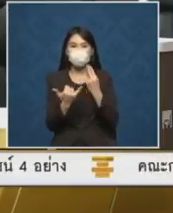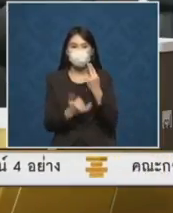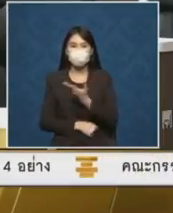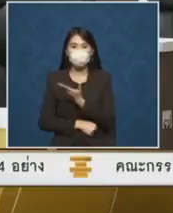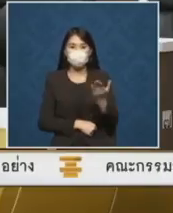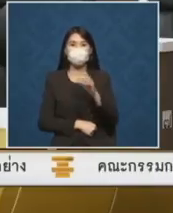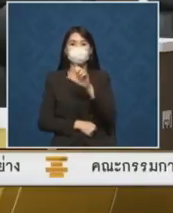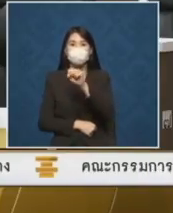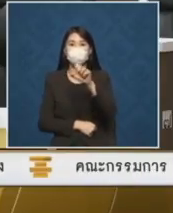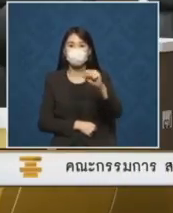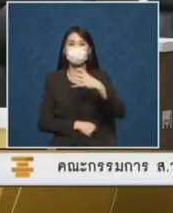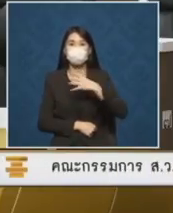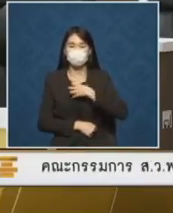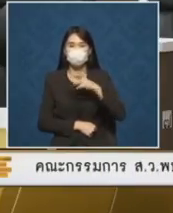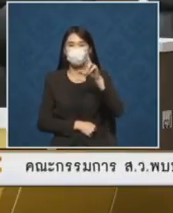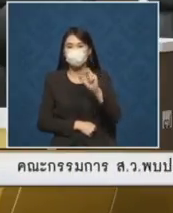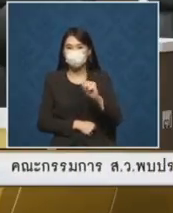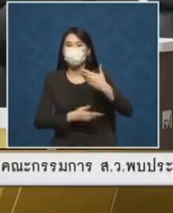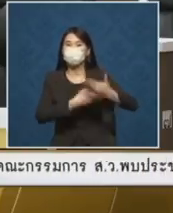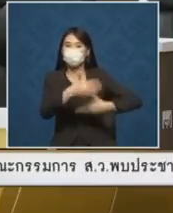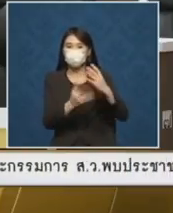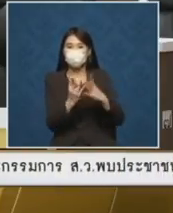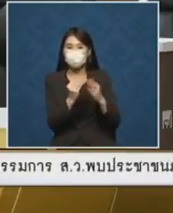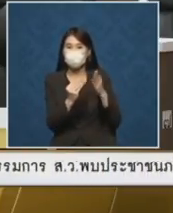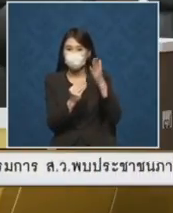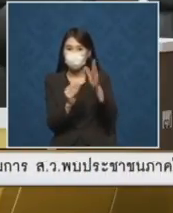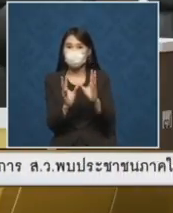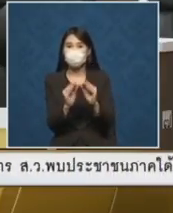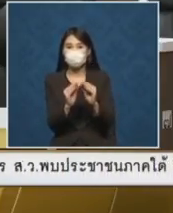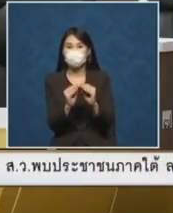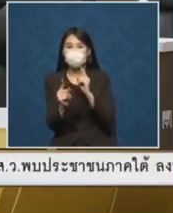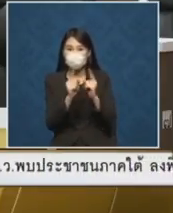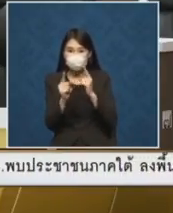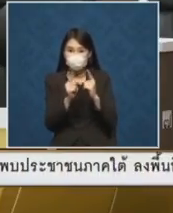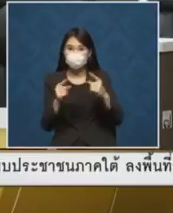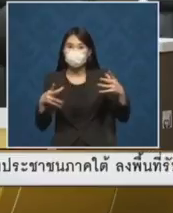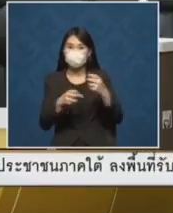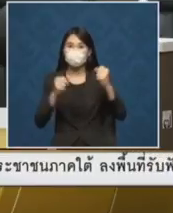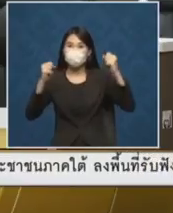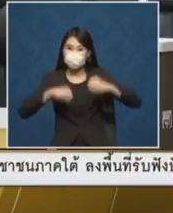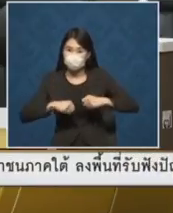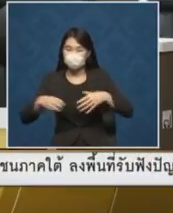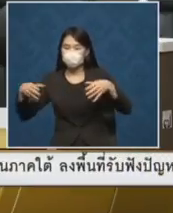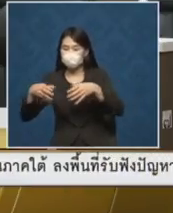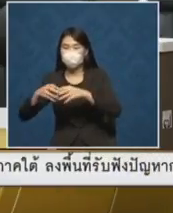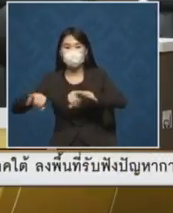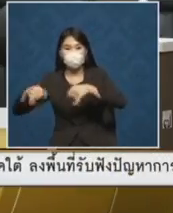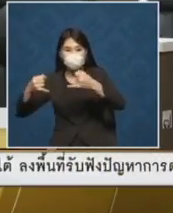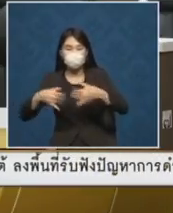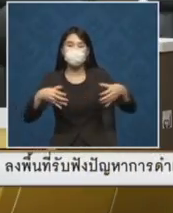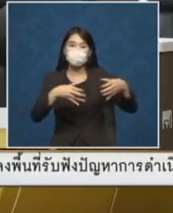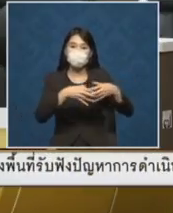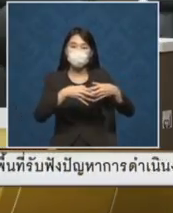แล้วบอกต่อนะครับการที่สภาล่มความรับผิดชอบหลักอยู่ที่รัฐบาลเพราะมีเสียงข้างมากถ้าฝ่ายรัฐบาลเข้าประชุมครบองค์ประชุมฝ่ายค้านก็ทำอะไรไ